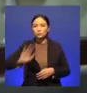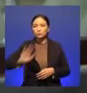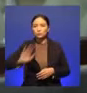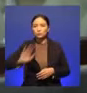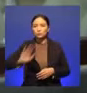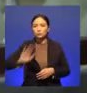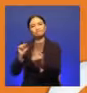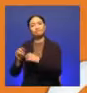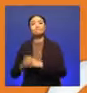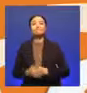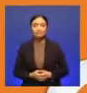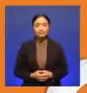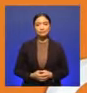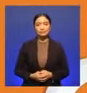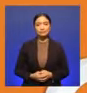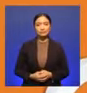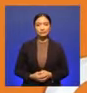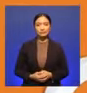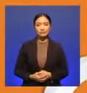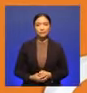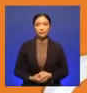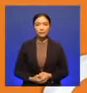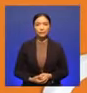สร้างเสริมสุขภาพปกติ